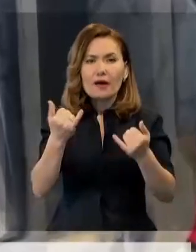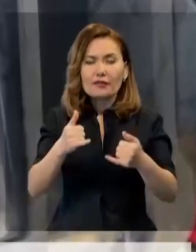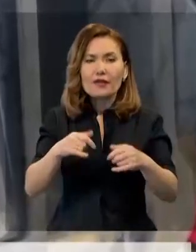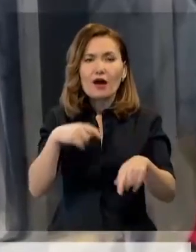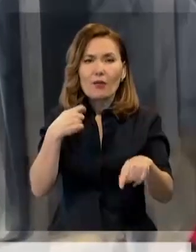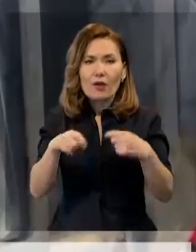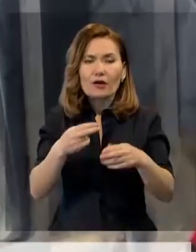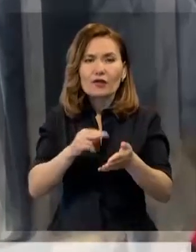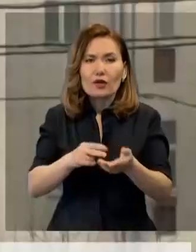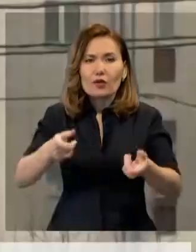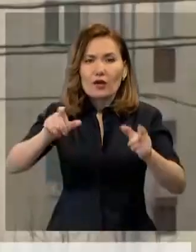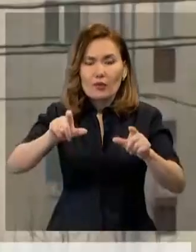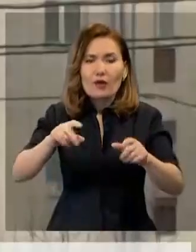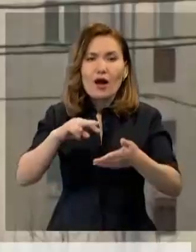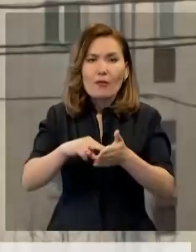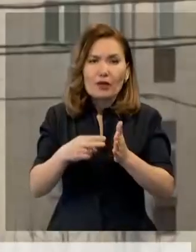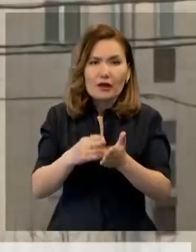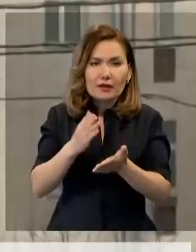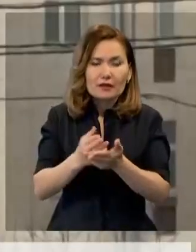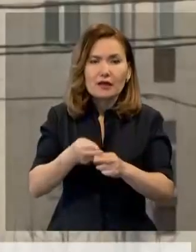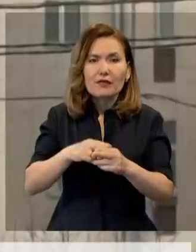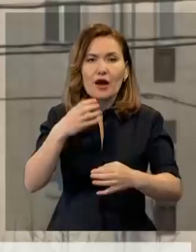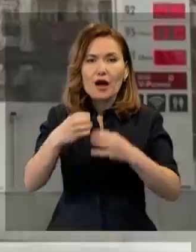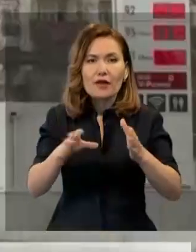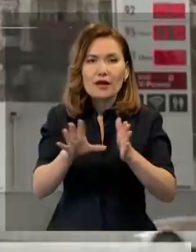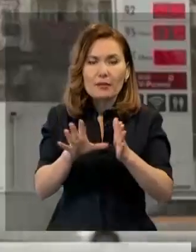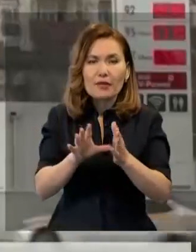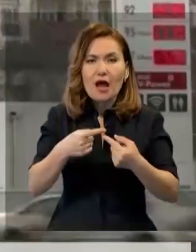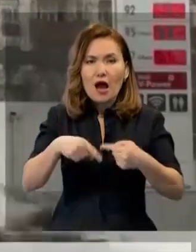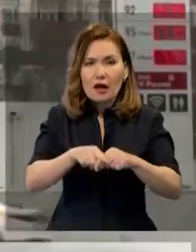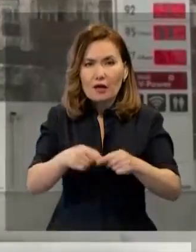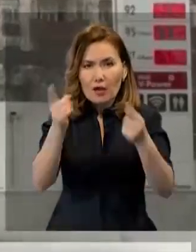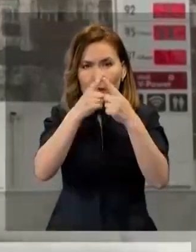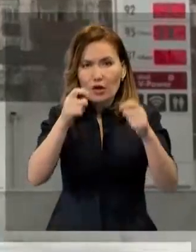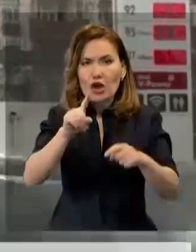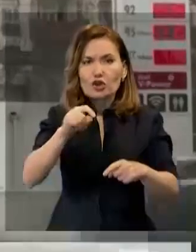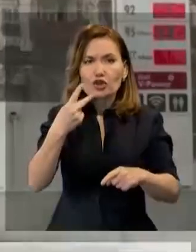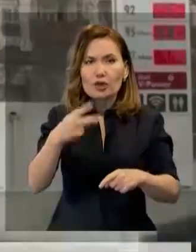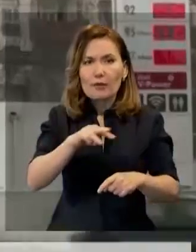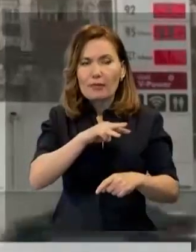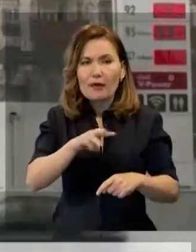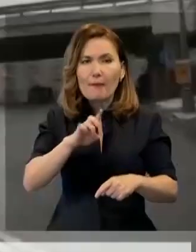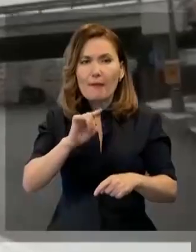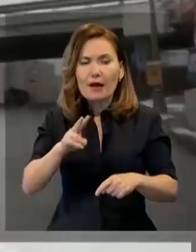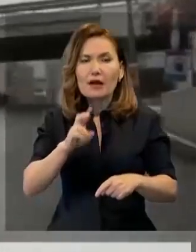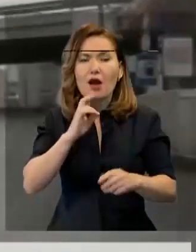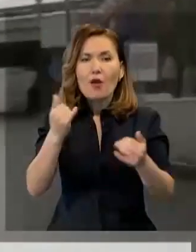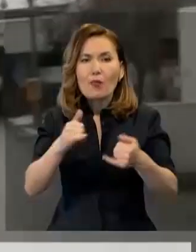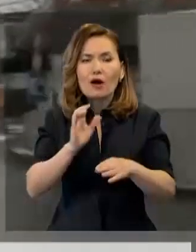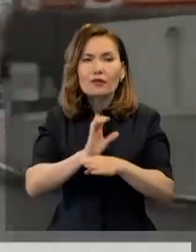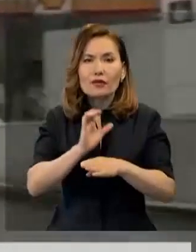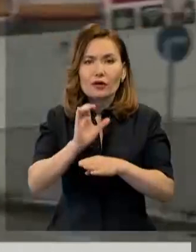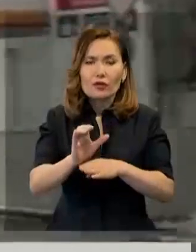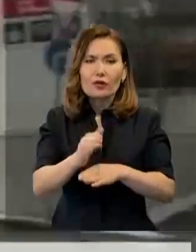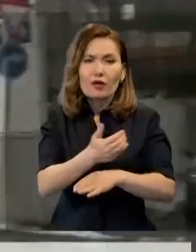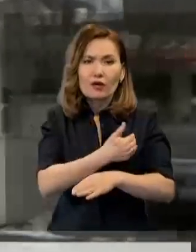қара алтын құны күрт шарықтап кететінін болжайды. Бұл ретте халықаралық энергетикалық агенттік 120 миллион баррель мұнайды қоймадан шығаруға